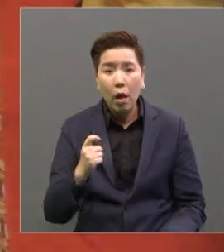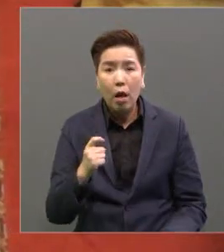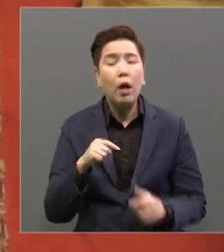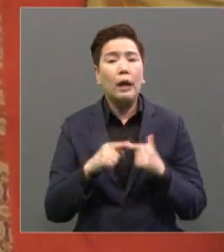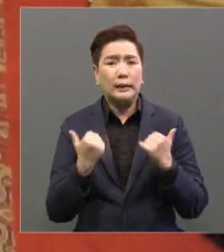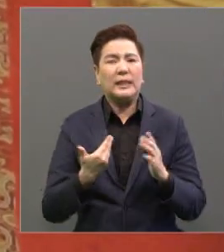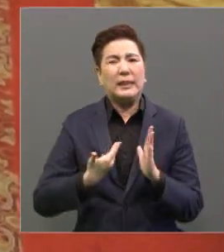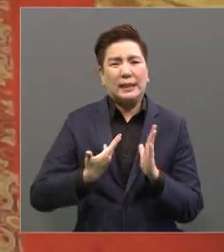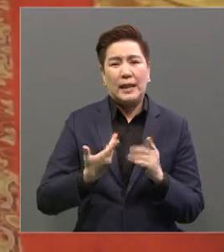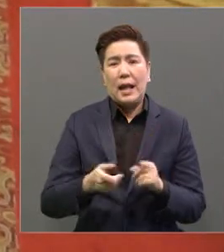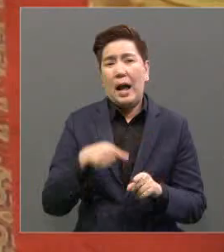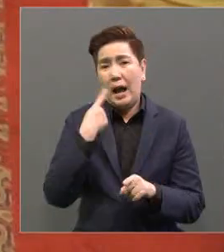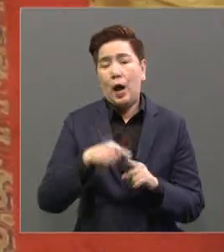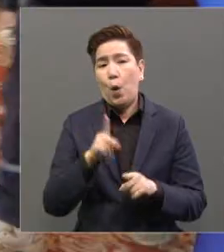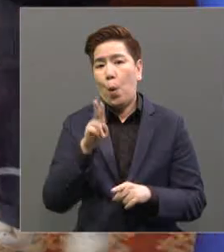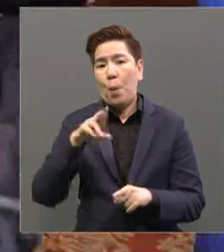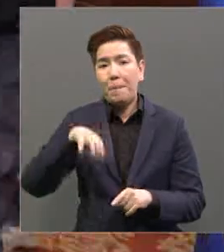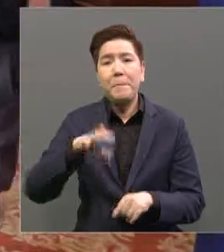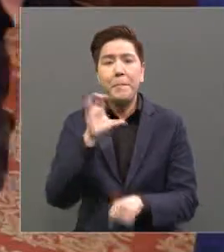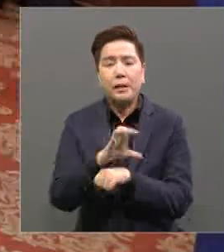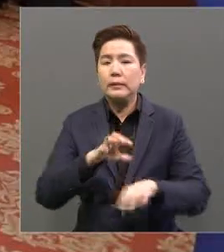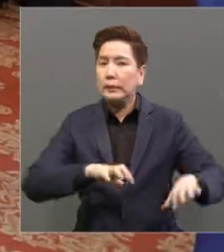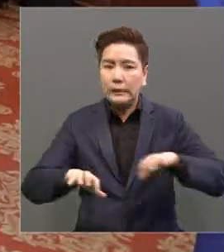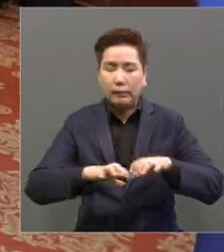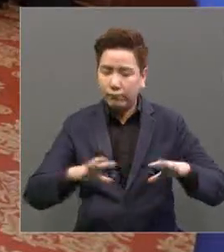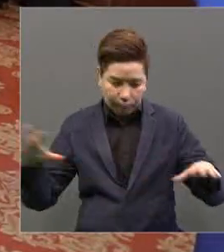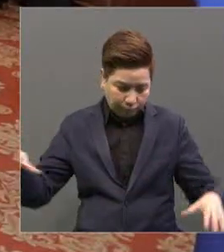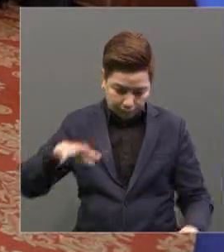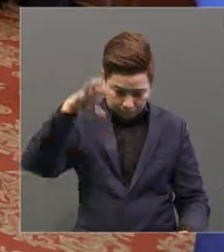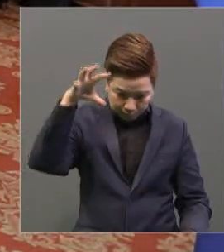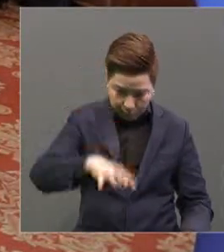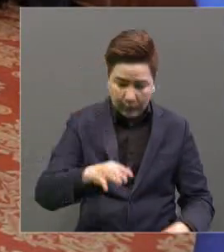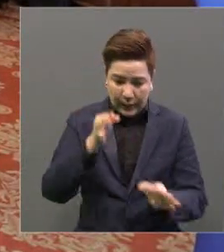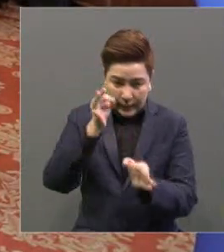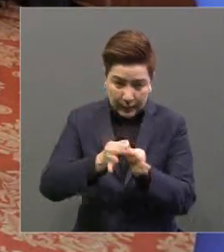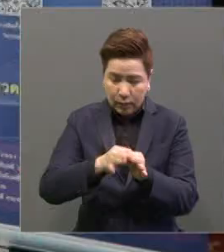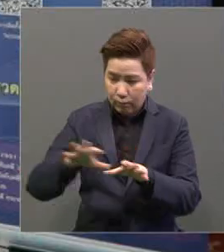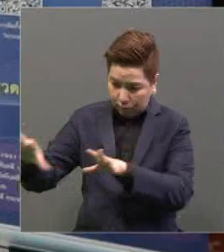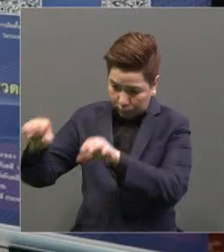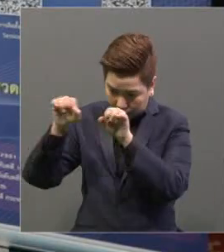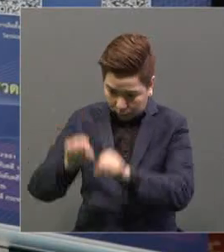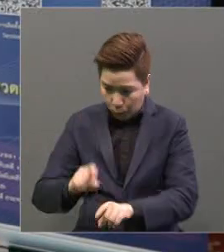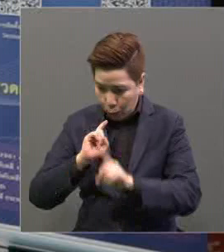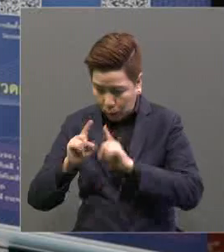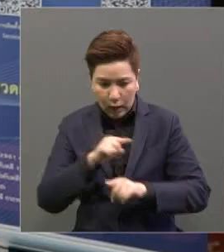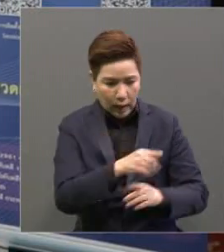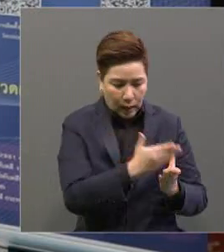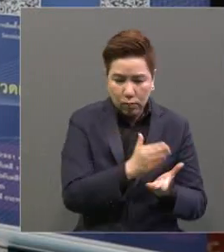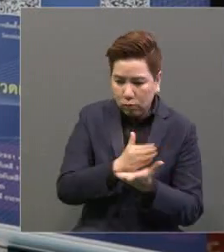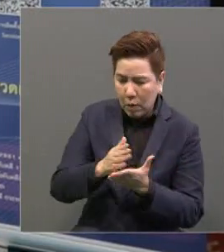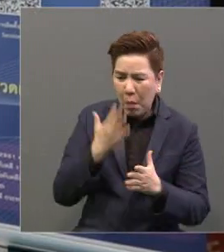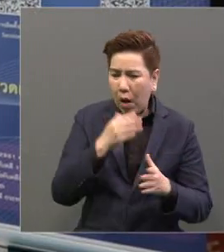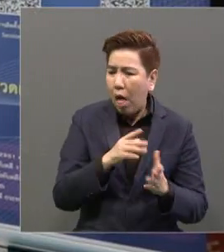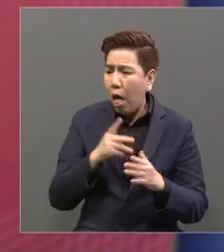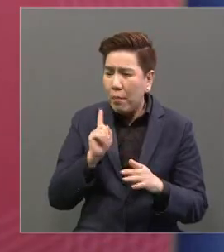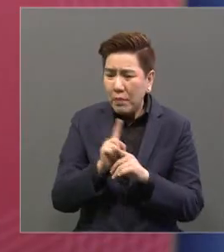ราะฉะนั้นนี่แหละเป็นหน้าที่ที่กรมบังคับคดีเนี่ยจัดงานนี้ขึ้นมาเพื่อจะไกล่เกลี่ยช่วยเหลือให้ลูกหนี้ก็สามารถกลับมาชำระหนี้